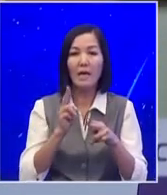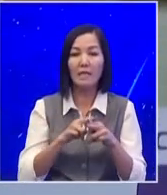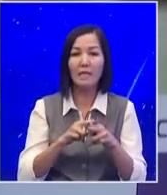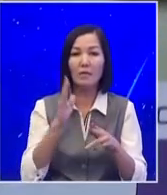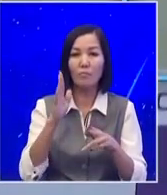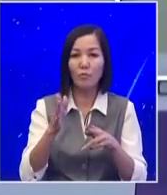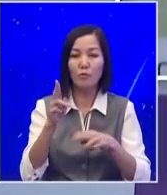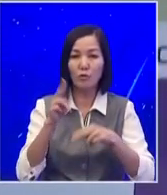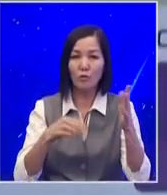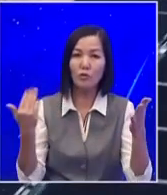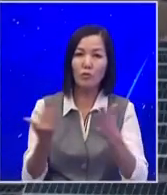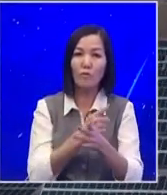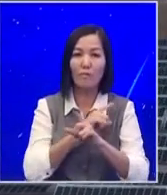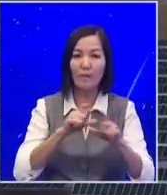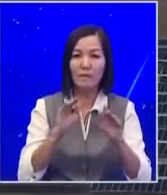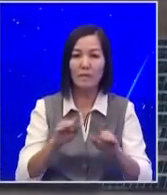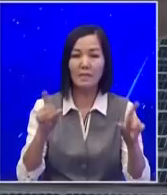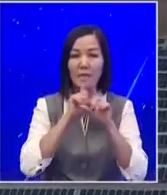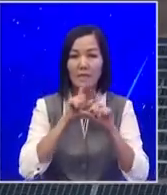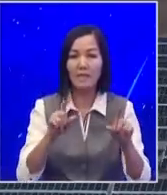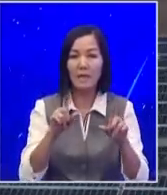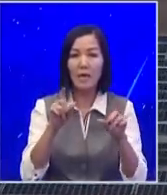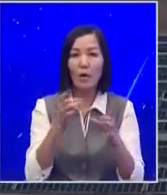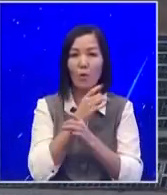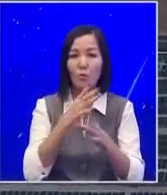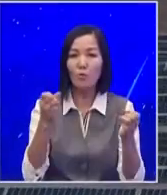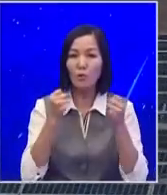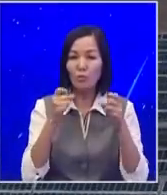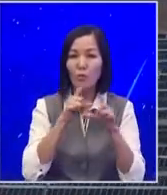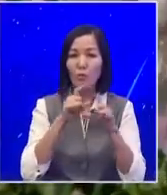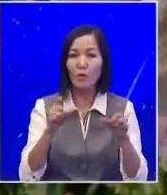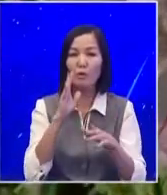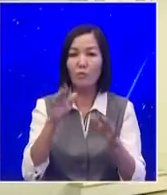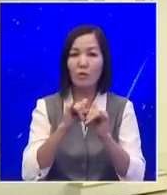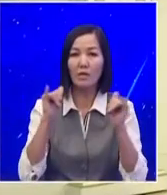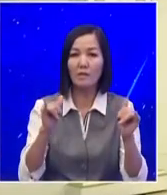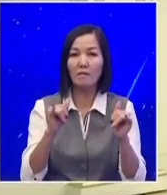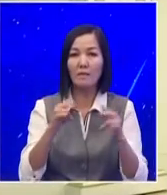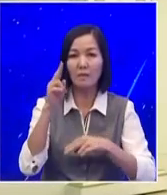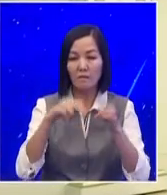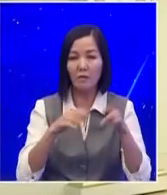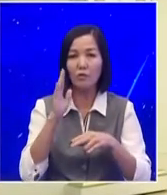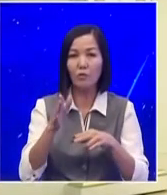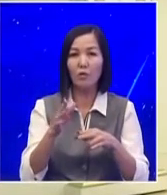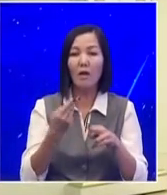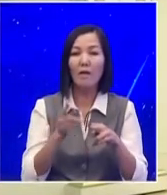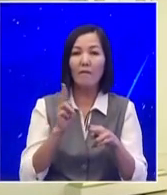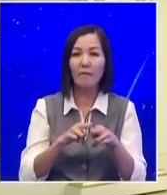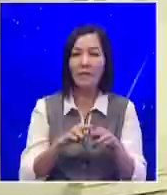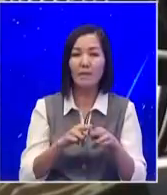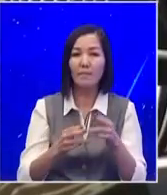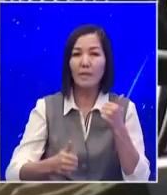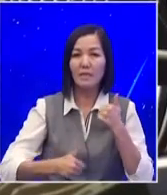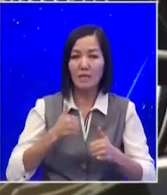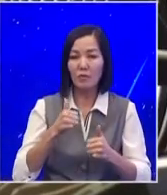будут строиться новые больницы, детские сады, объекты культуры и спорта. Будет развиваться инфраструктура. И в этом есть